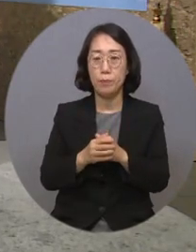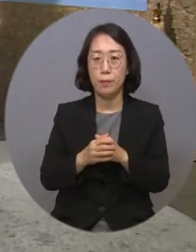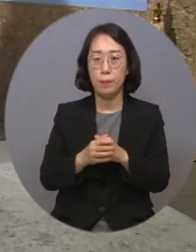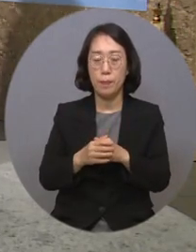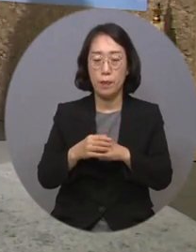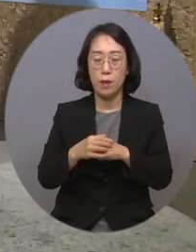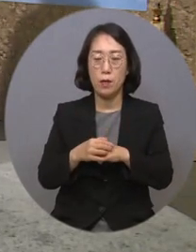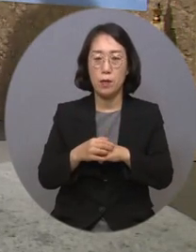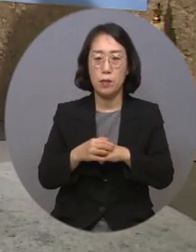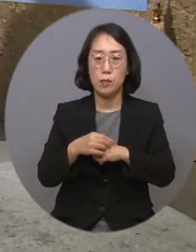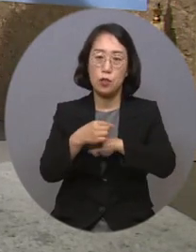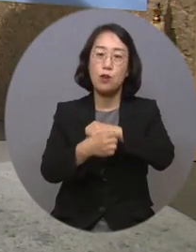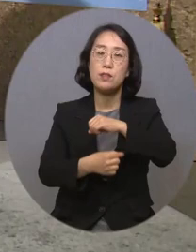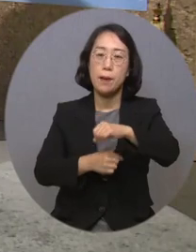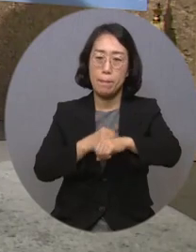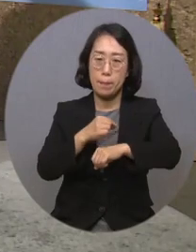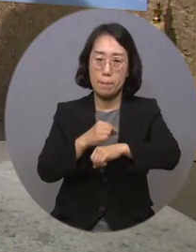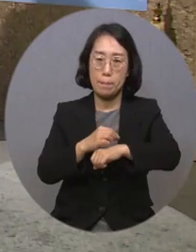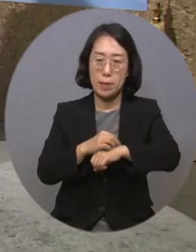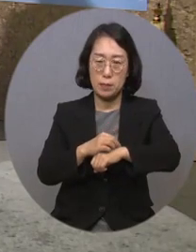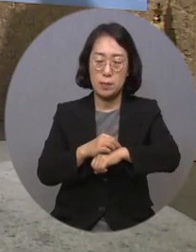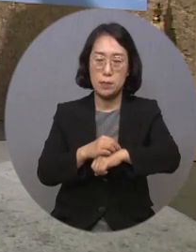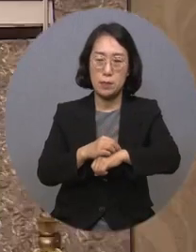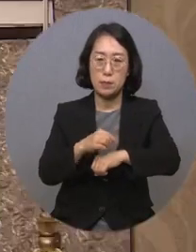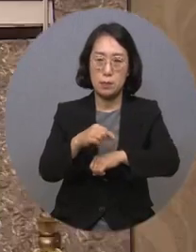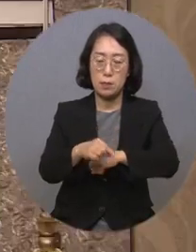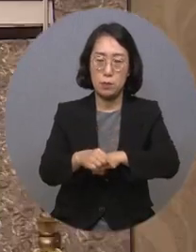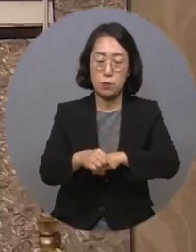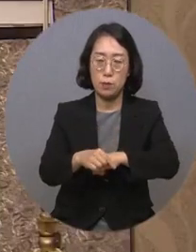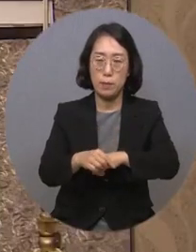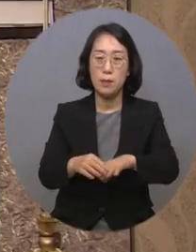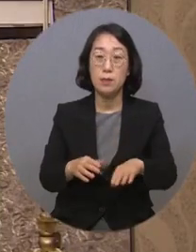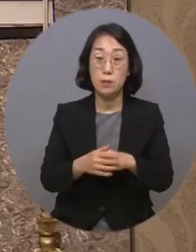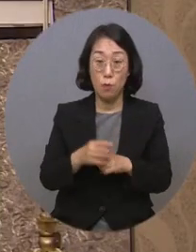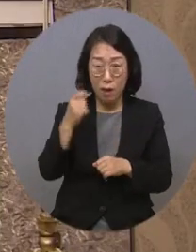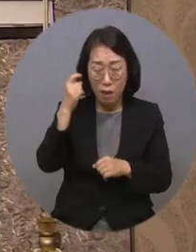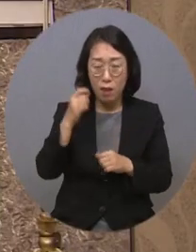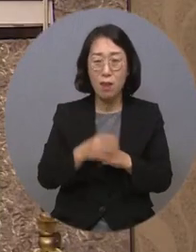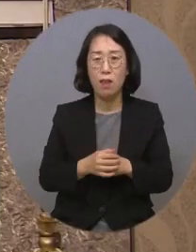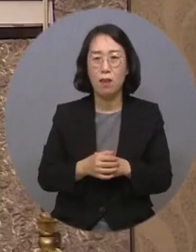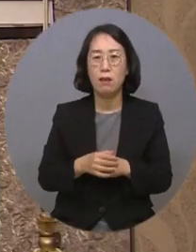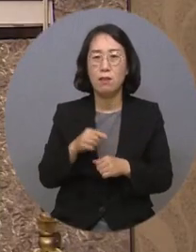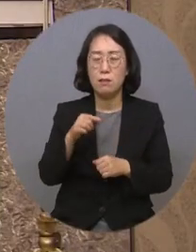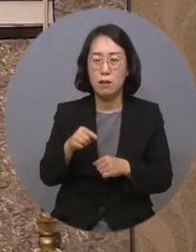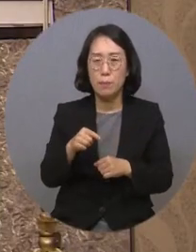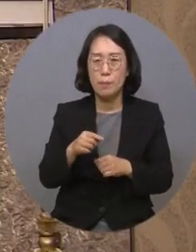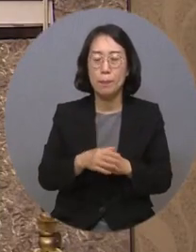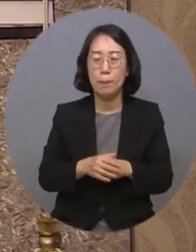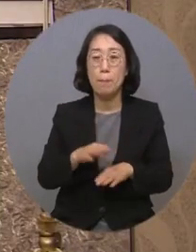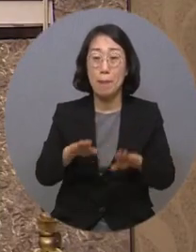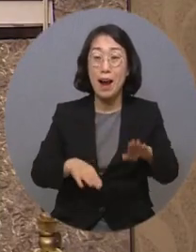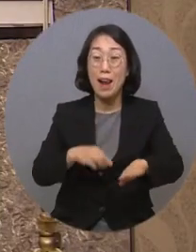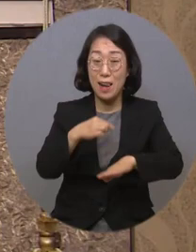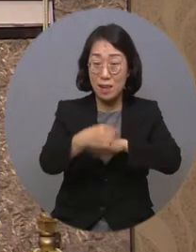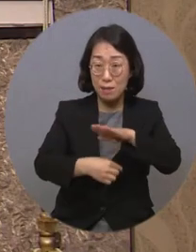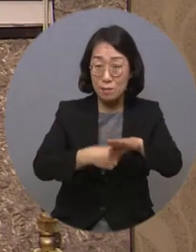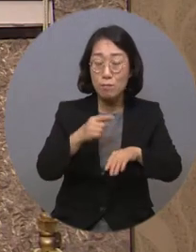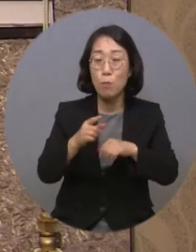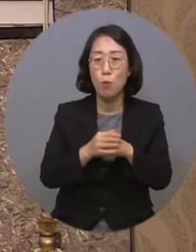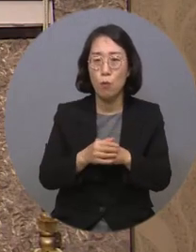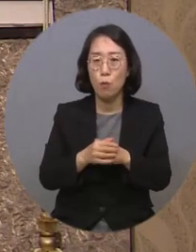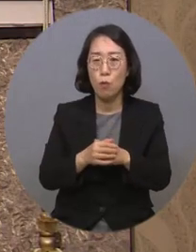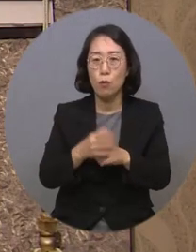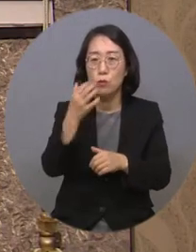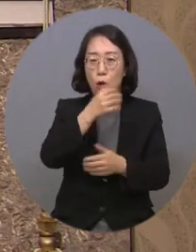전자팔찌를 차고 있는 지적장애인이 있었어요. 계속 성폭력, 성 문제가 이 기관 내에서 문제가 되는 거예요. 네. 도저히 이